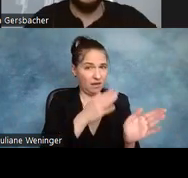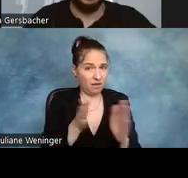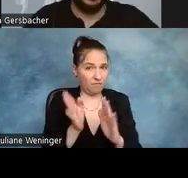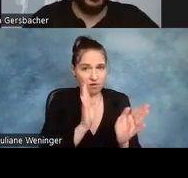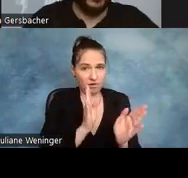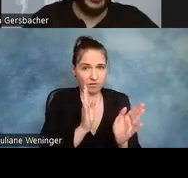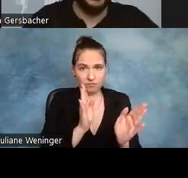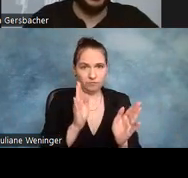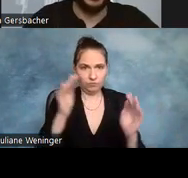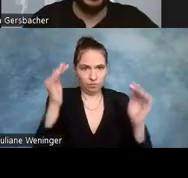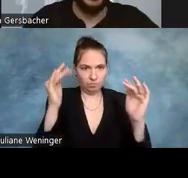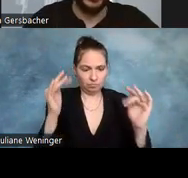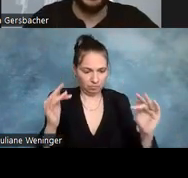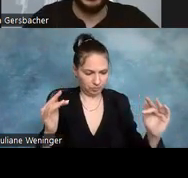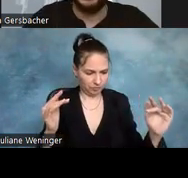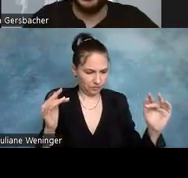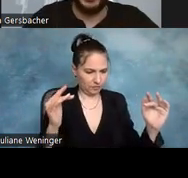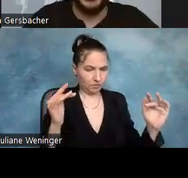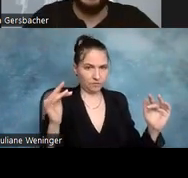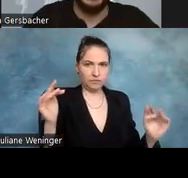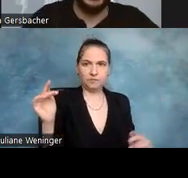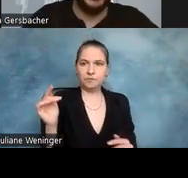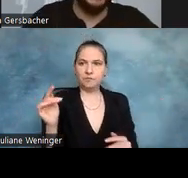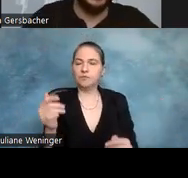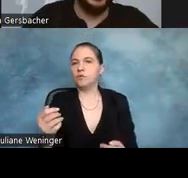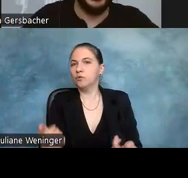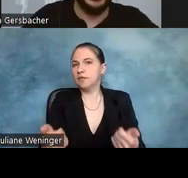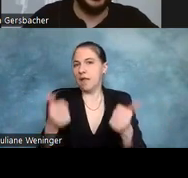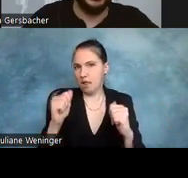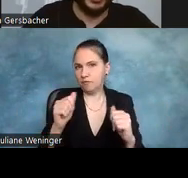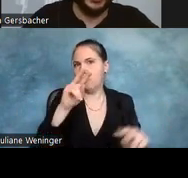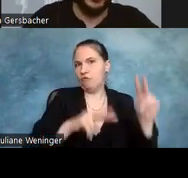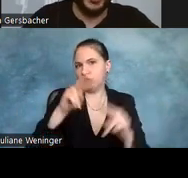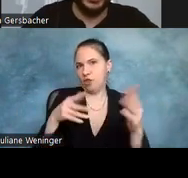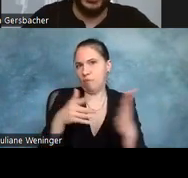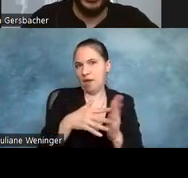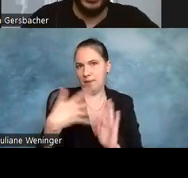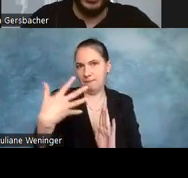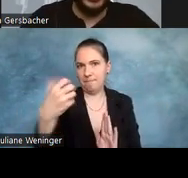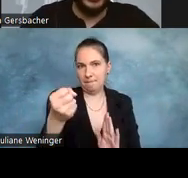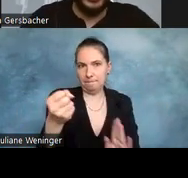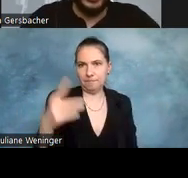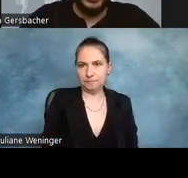der es angesprungen wird. Und es kann uns jetzt einfach helfen, da nochmal verschiedene Barrieren zu finden.